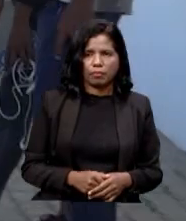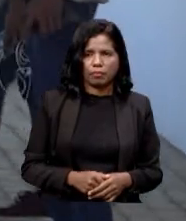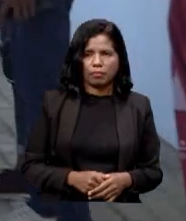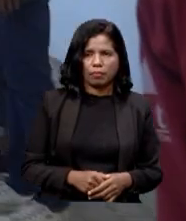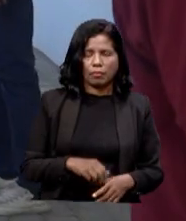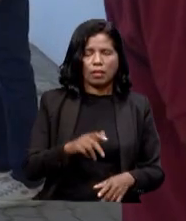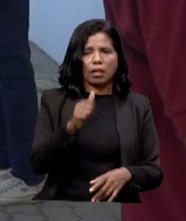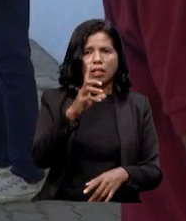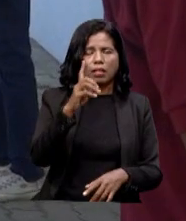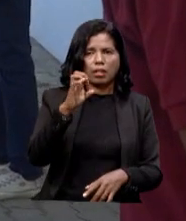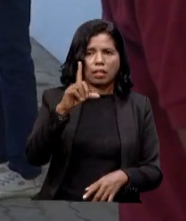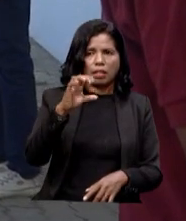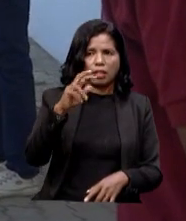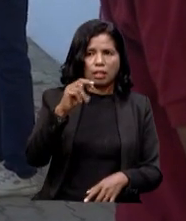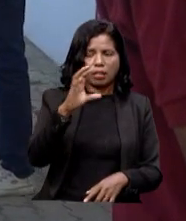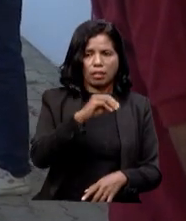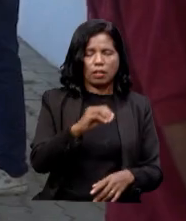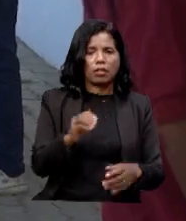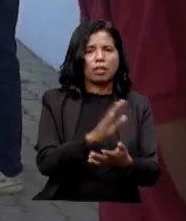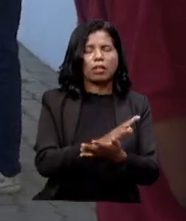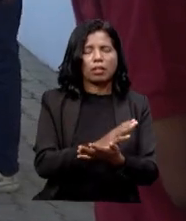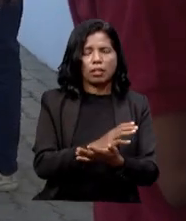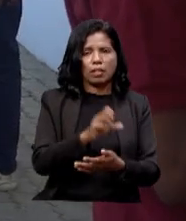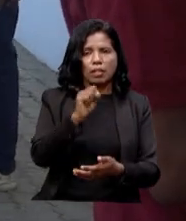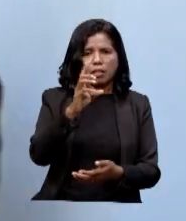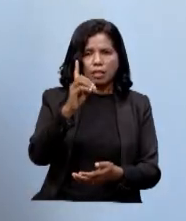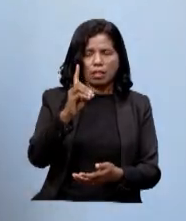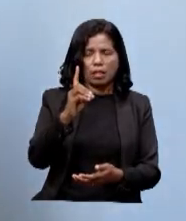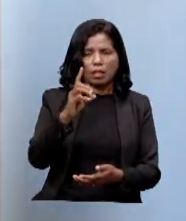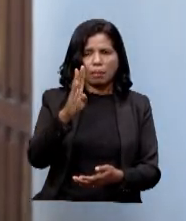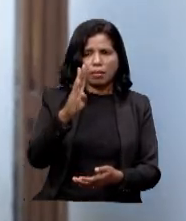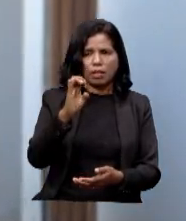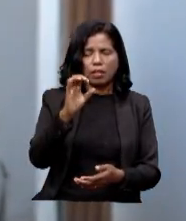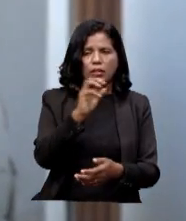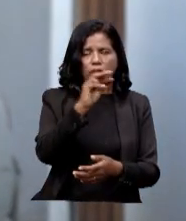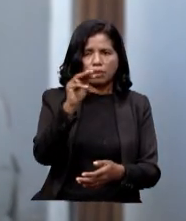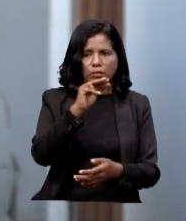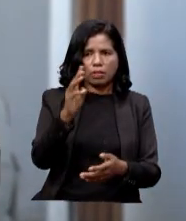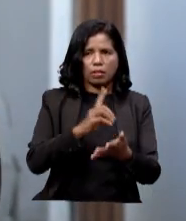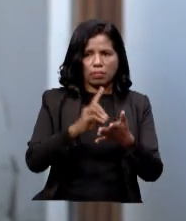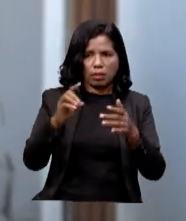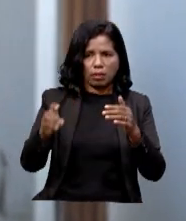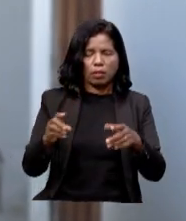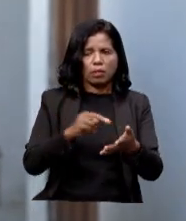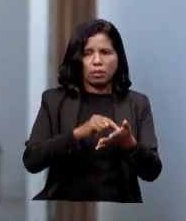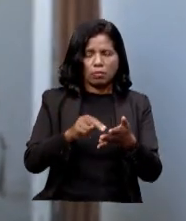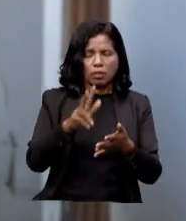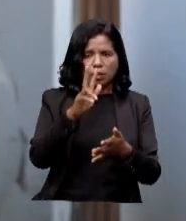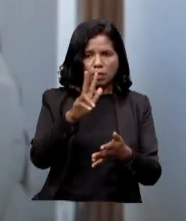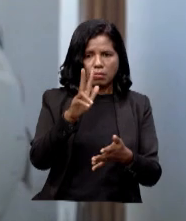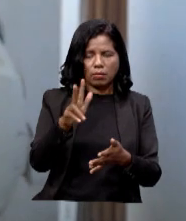Beneficiário Adelino Batista Teten, nia zoga SDSB Bedford, ia segunda-feira semana ne, ho número tolo tolo walo